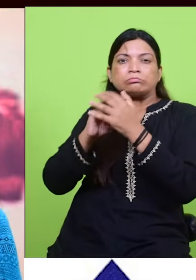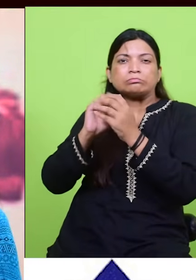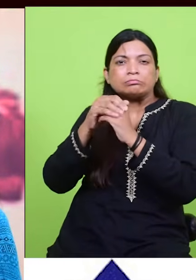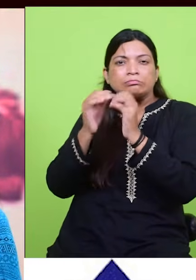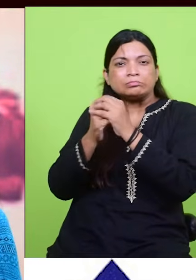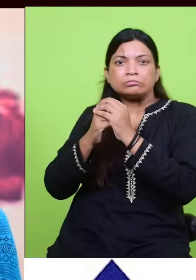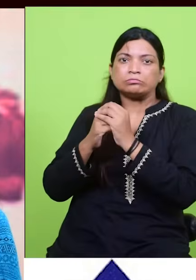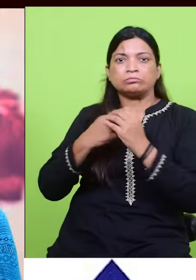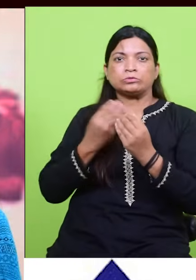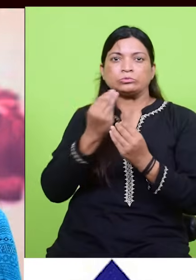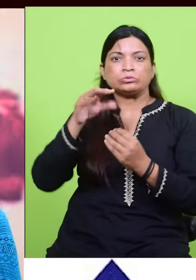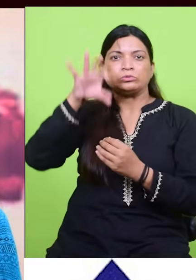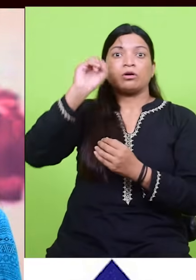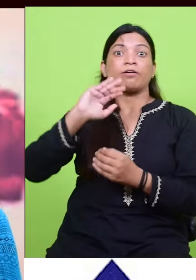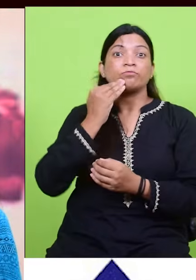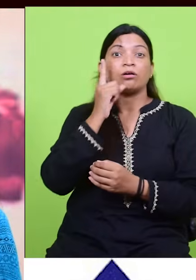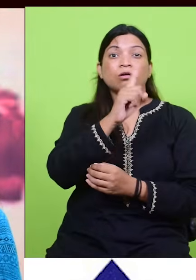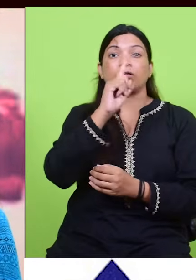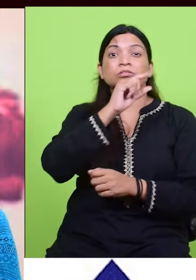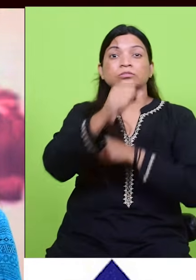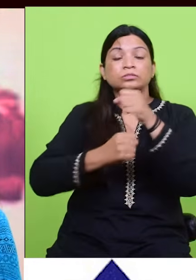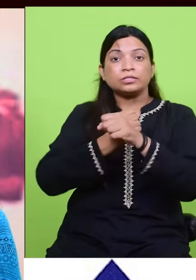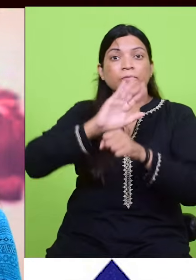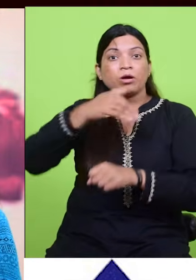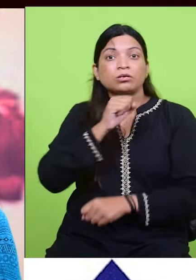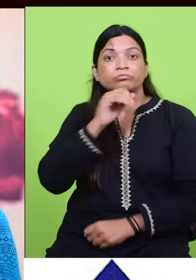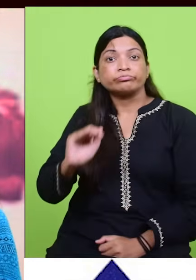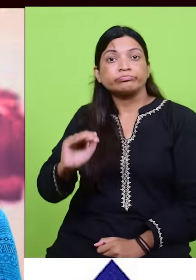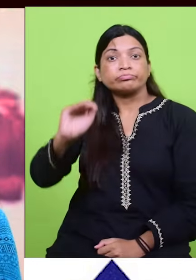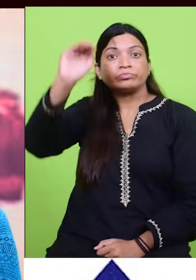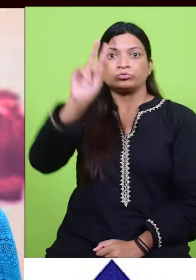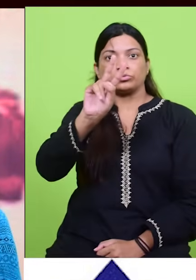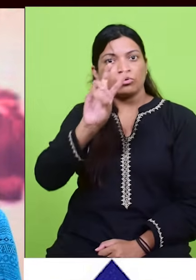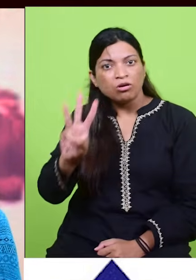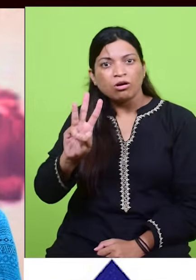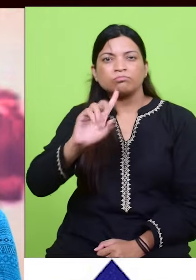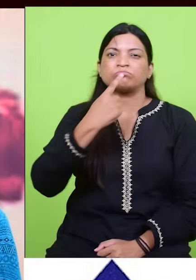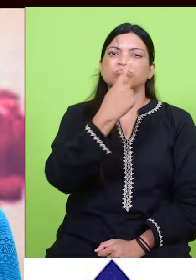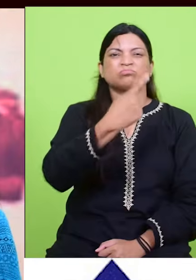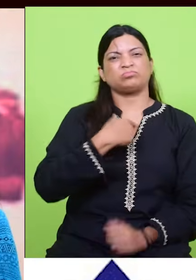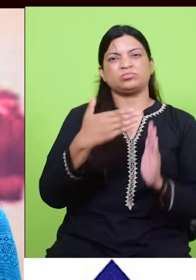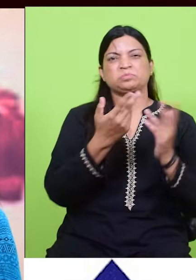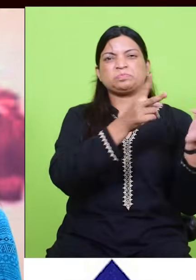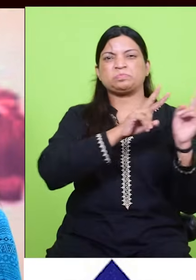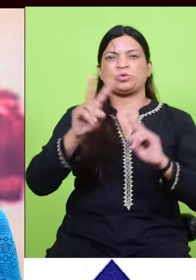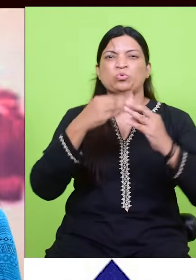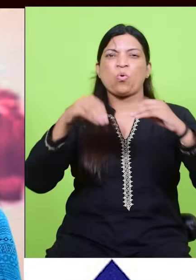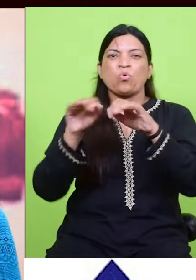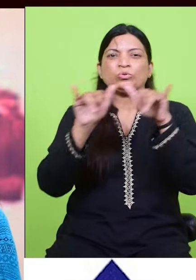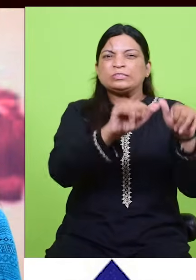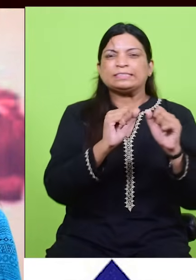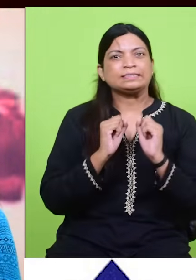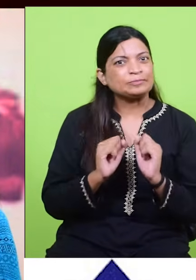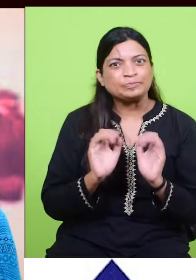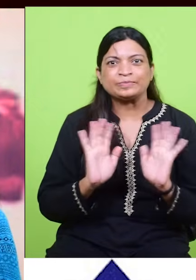ये वहाँ पर रही है। 11 साल बाद ये 23 की हो गई, तो बोले कि अब आप इसको घर ले जा सकते हैं, अब हम नहीं रख पाएंगे। घर पे ले आए। उसके